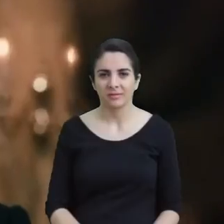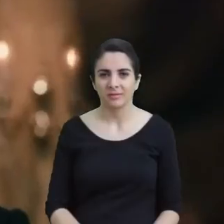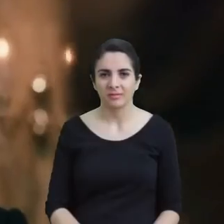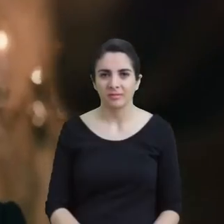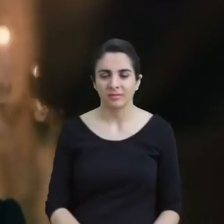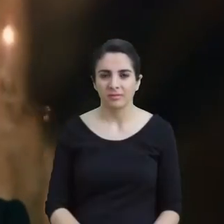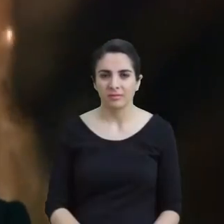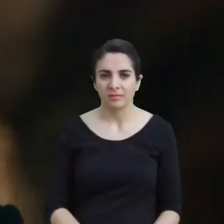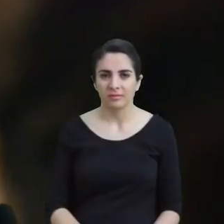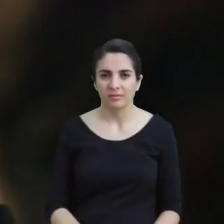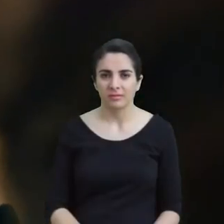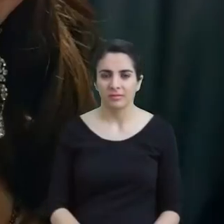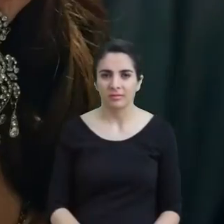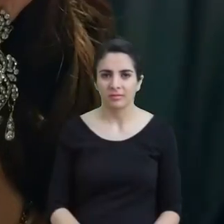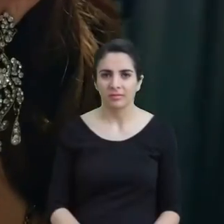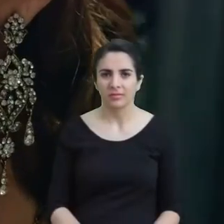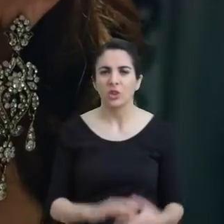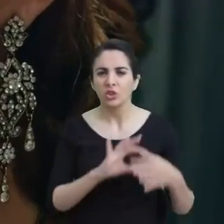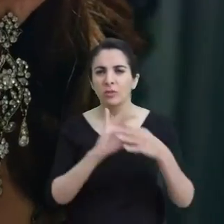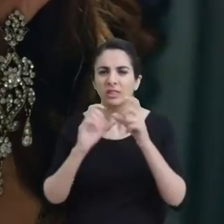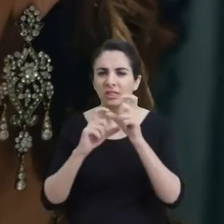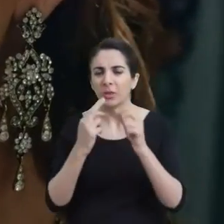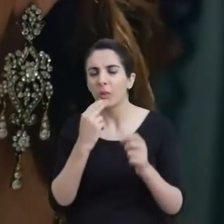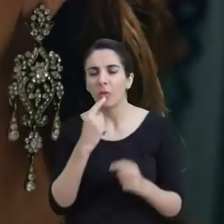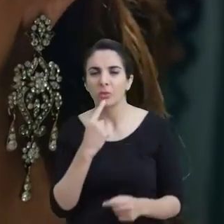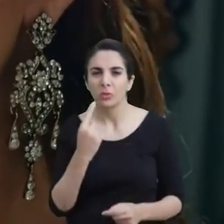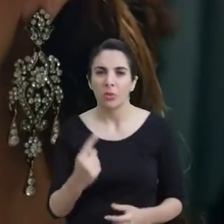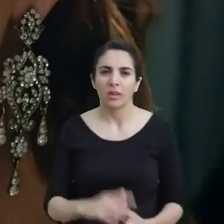Sono stupido perché vostra bellezza mi stupisce, signorina.